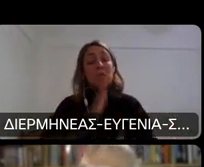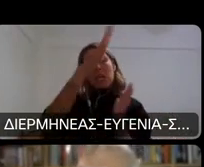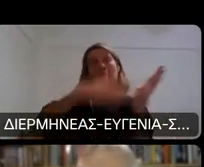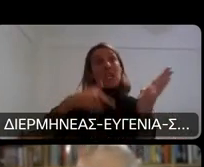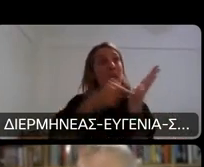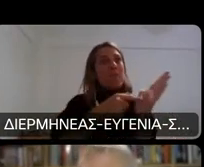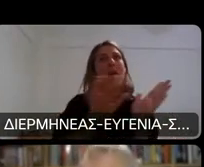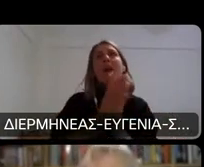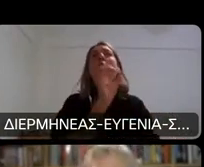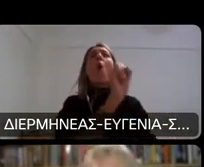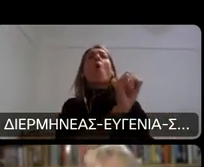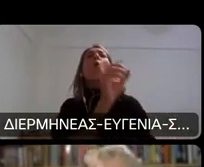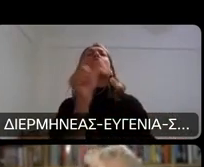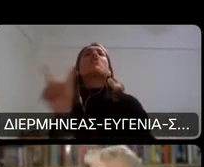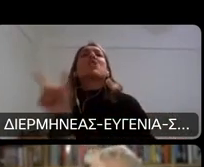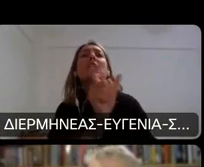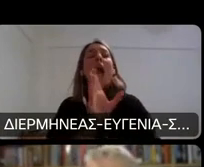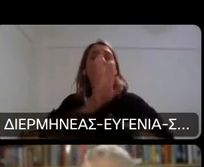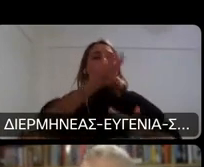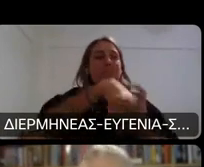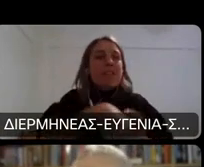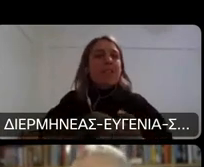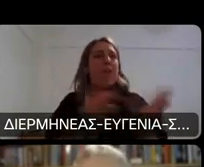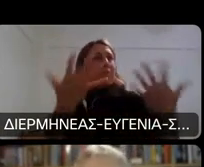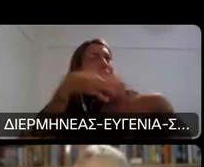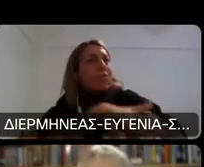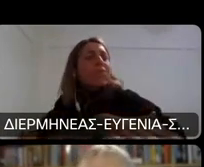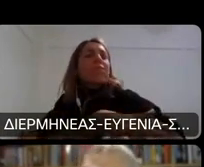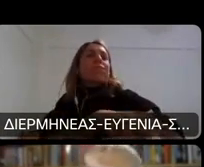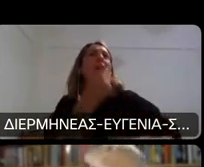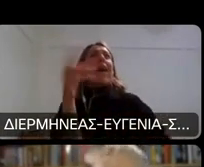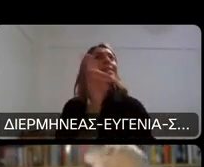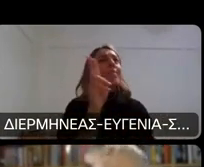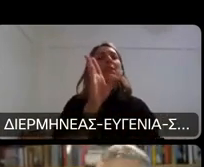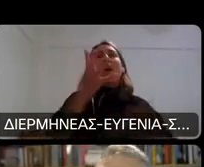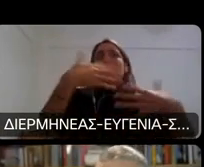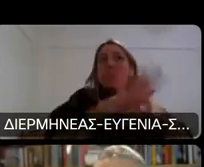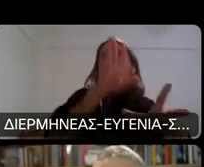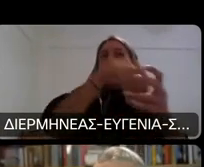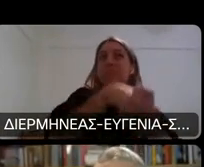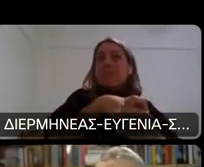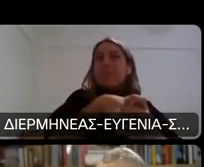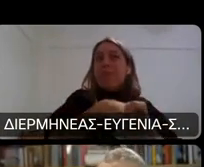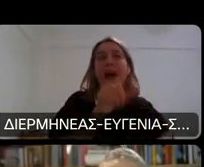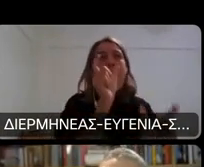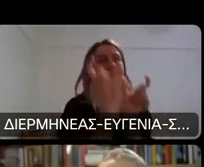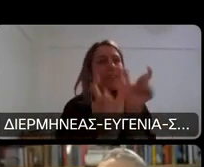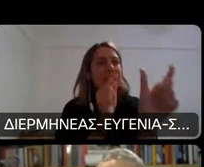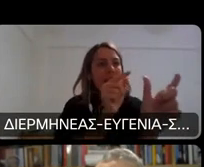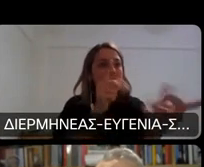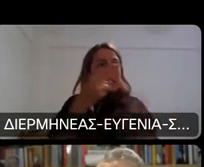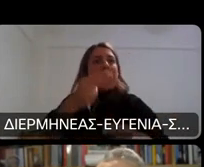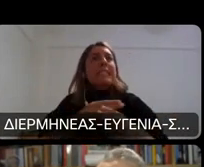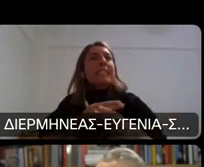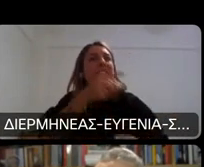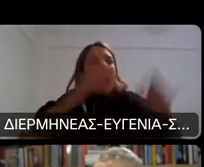όπως ένταξη, ενσωμάτωση ή ρήματα όπως εντάσσω και ενσωματώνω, διασαφηνίζεται ποια είναι ακριβώς η σημασία τους